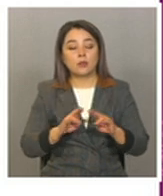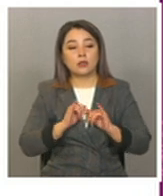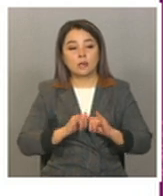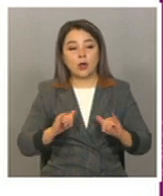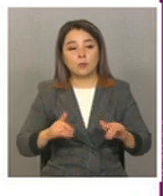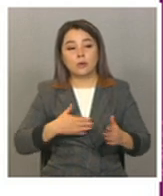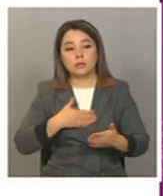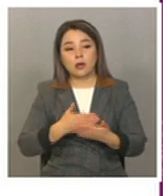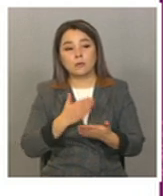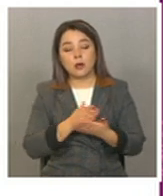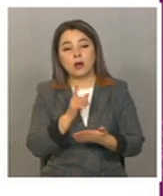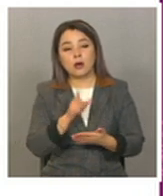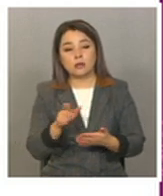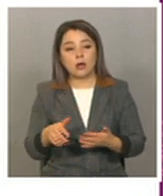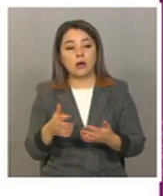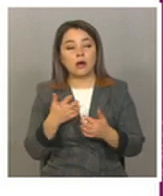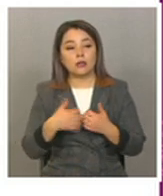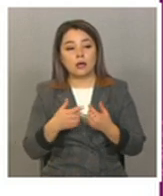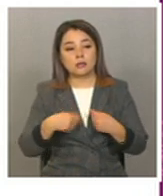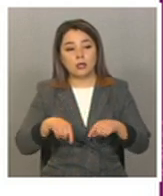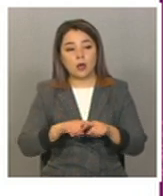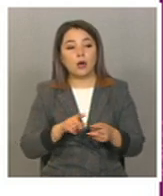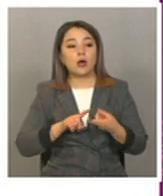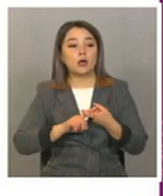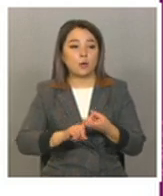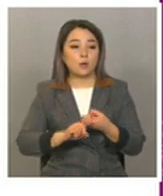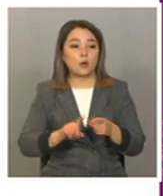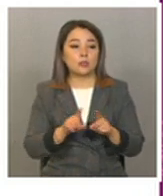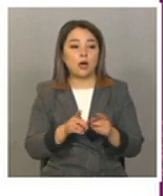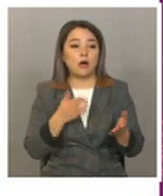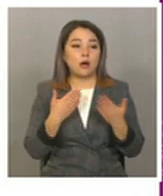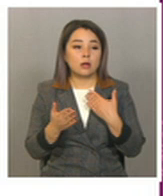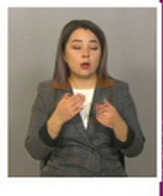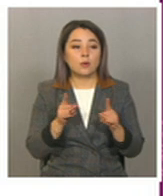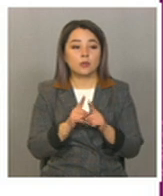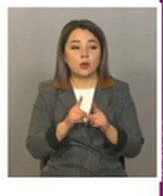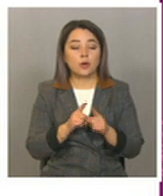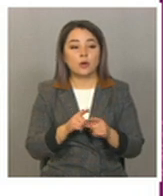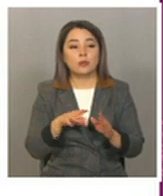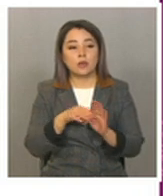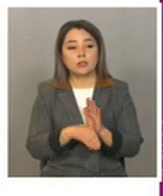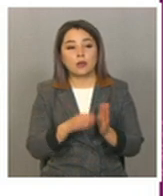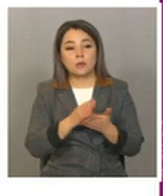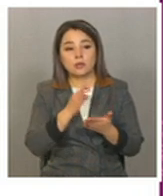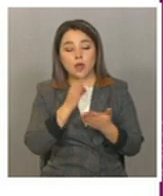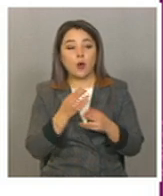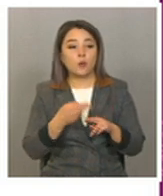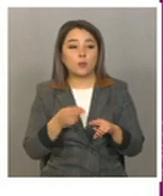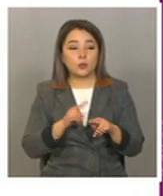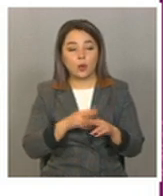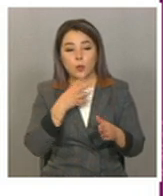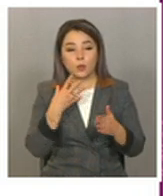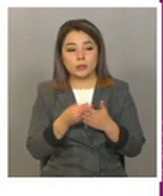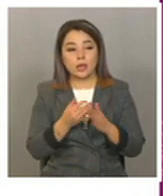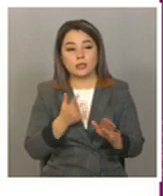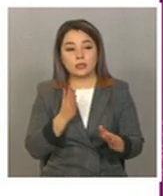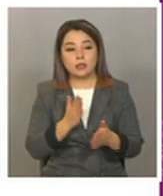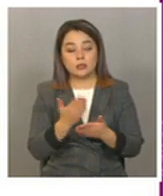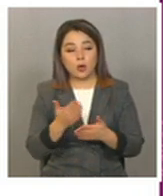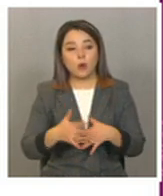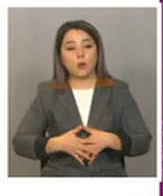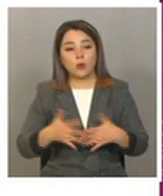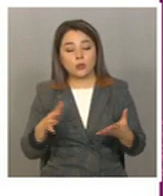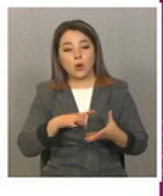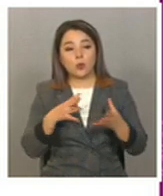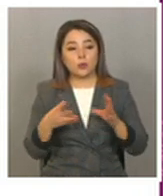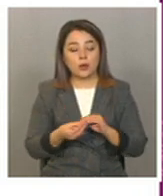дамуы адамдар арасындағы коммуникациялық қарым-қатынасты арттыруда. Бұл өз кезегінде үлкен